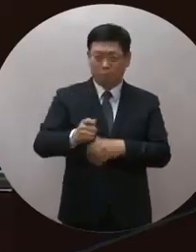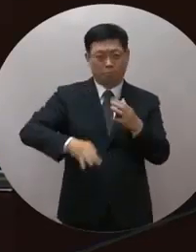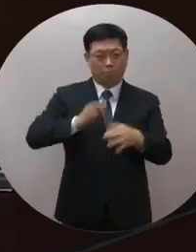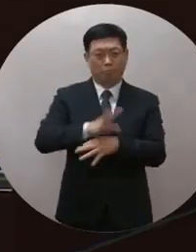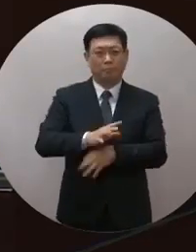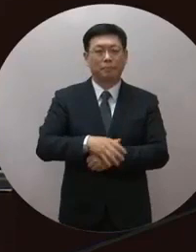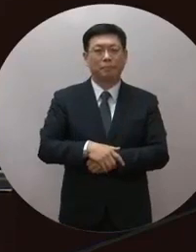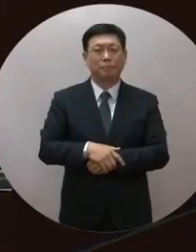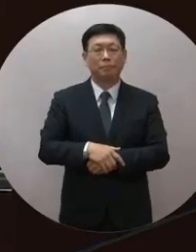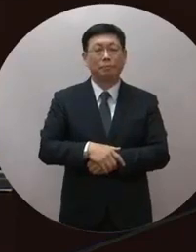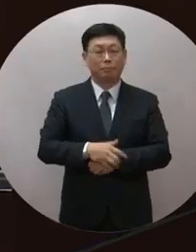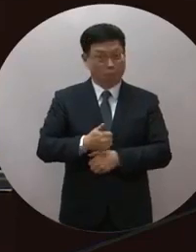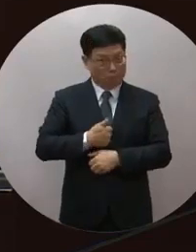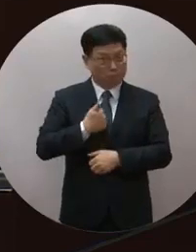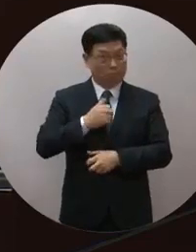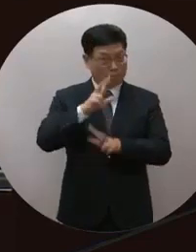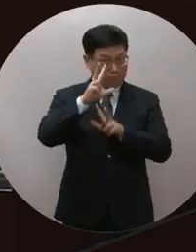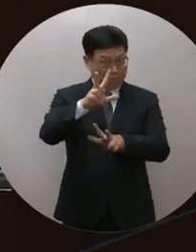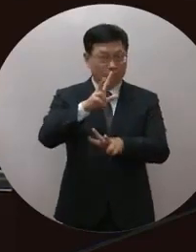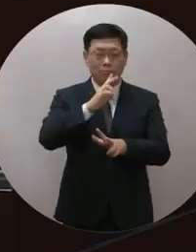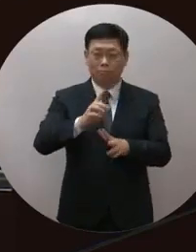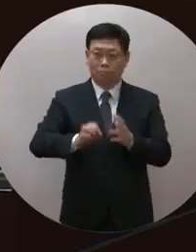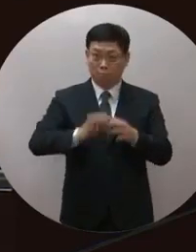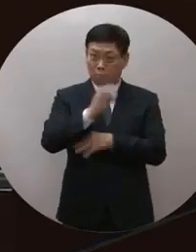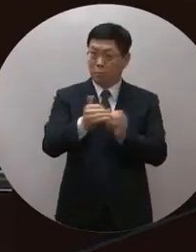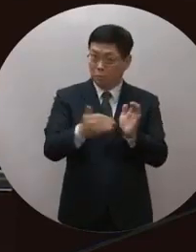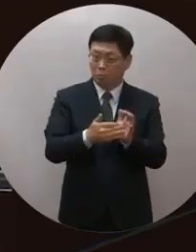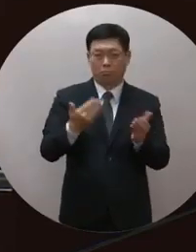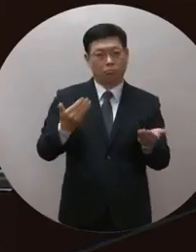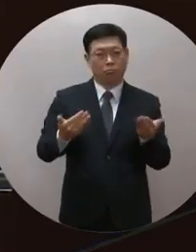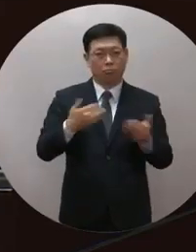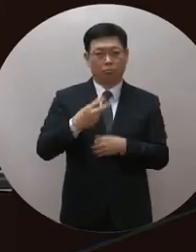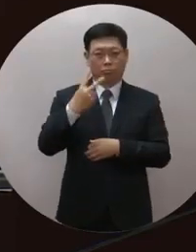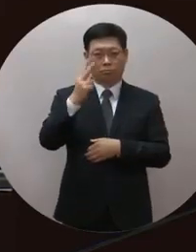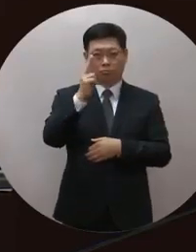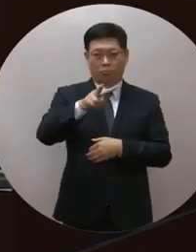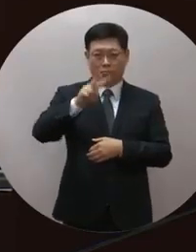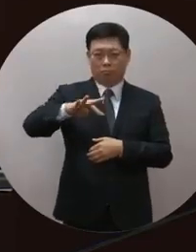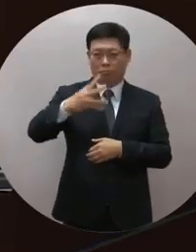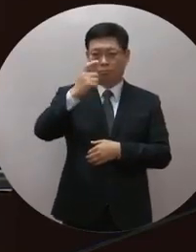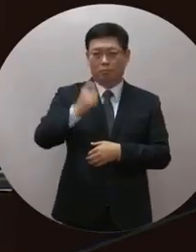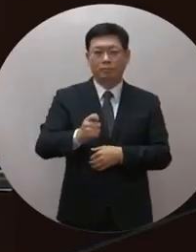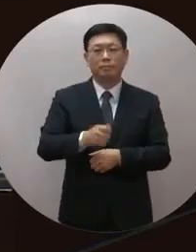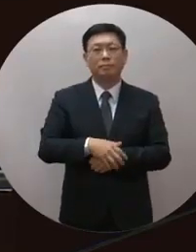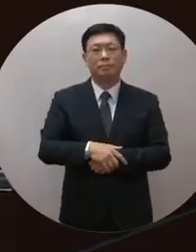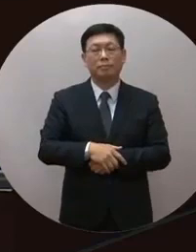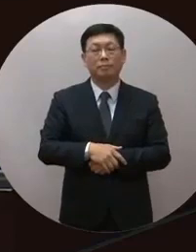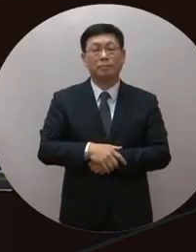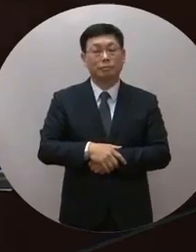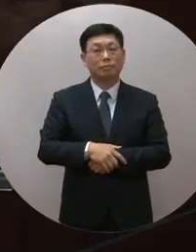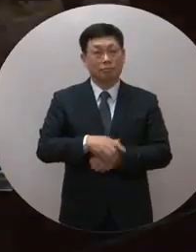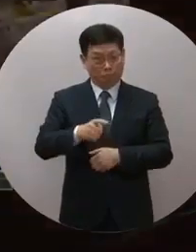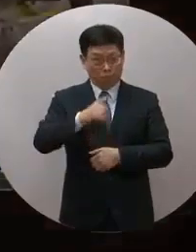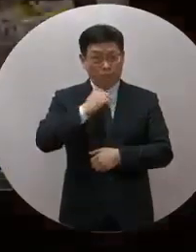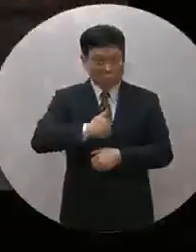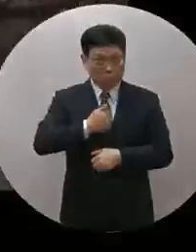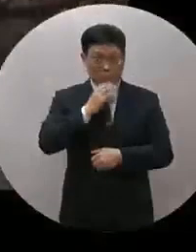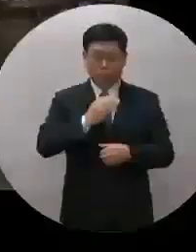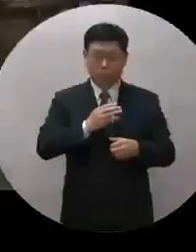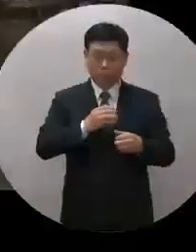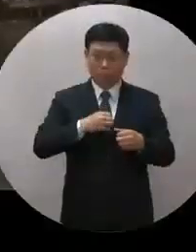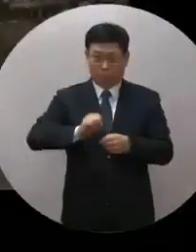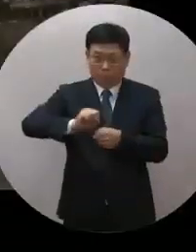投资金额，实际到位的资金已经超过2400亿元，创造超